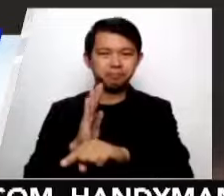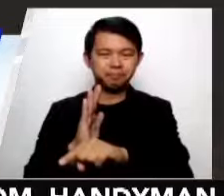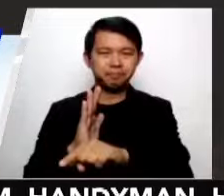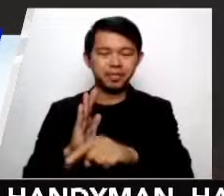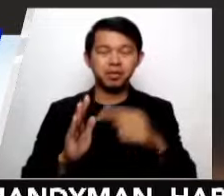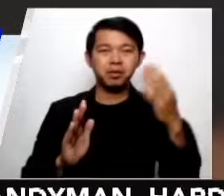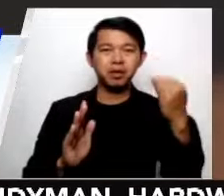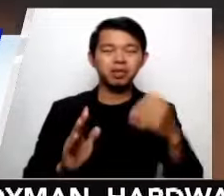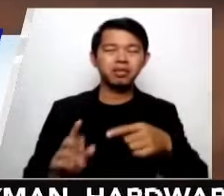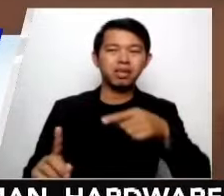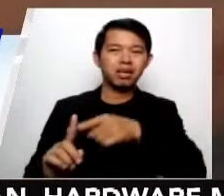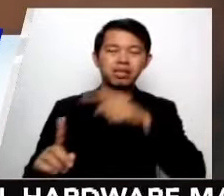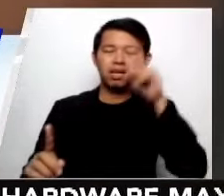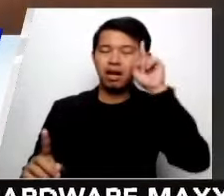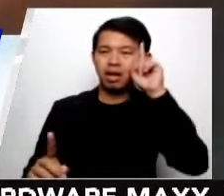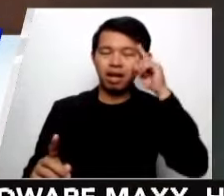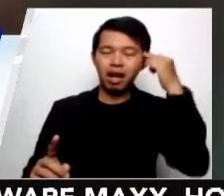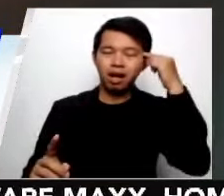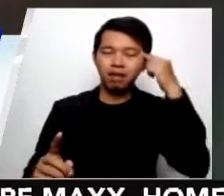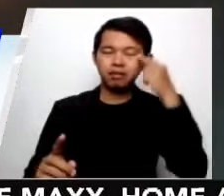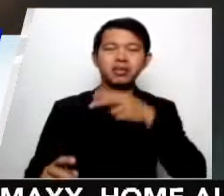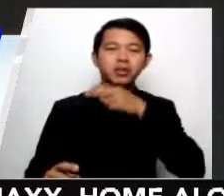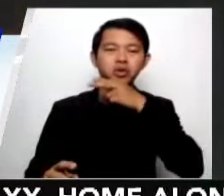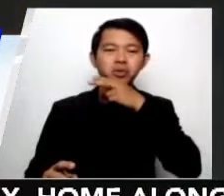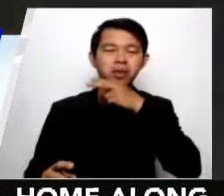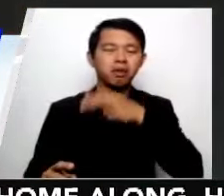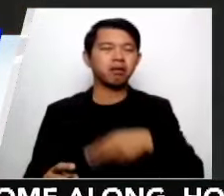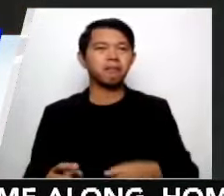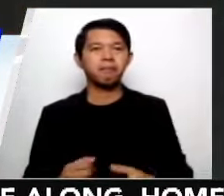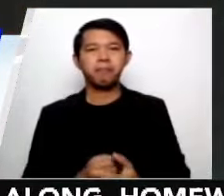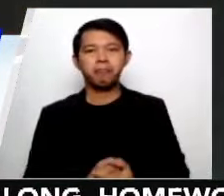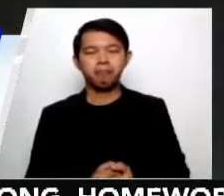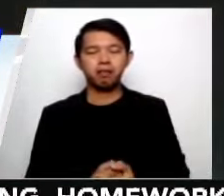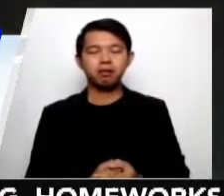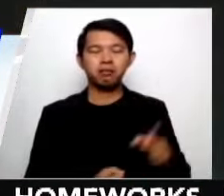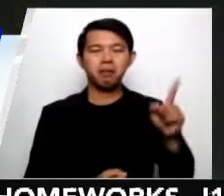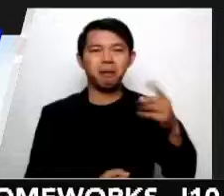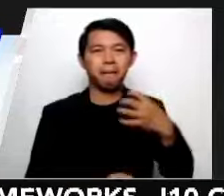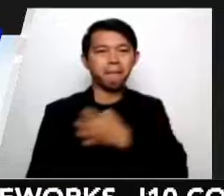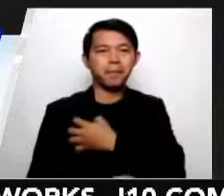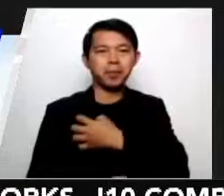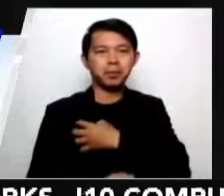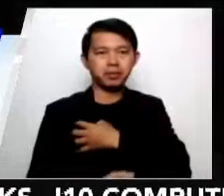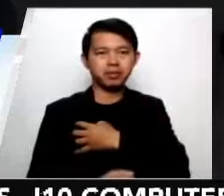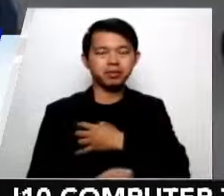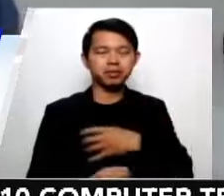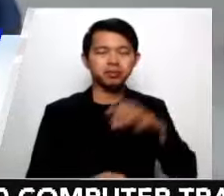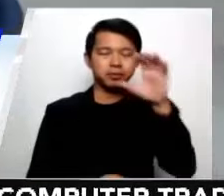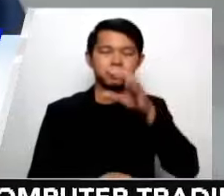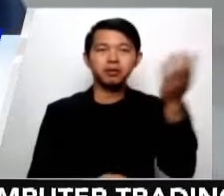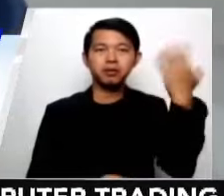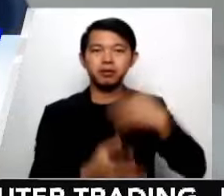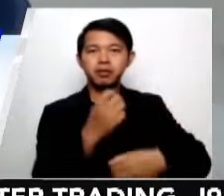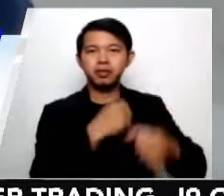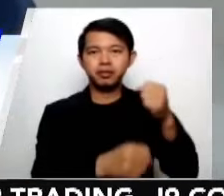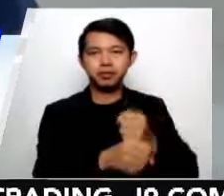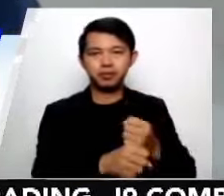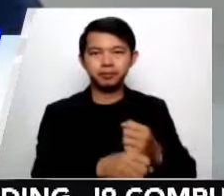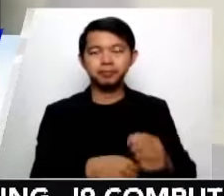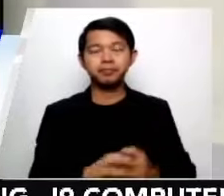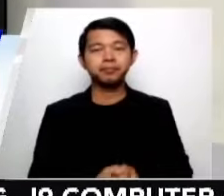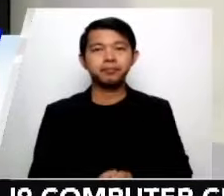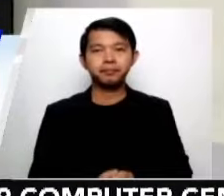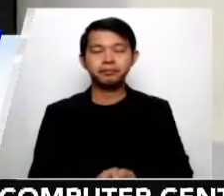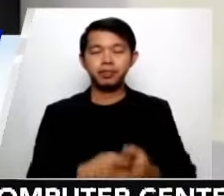mapagkamalang suspect ng mga pulis na botas sa kanilang hot pursuit operation Agosto ng nakaraang taon. Makalipas ang